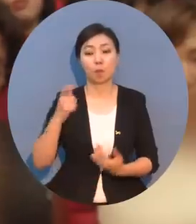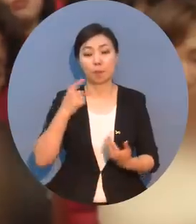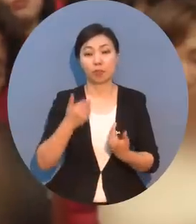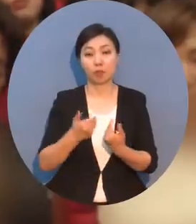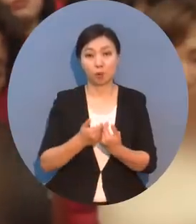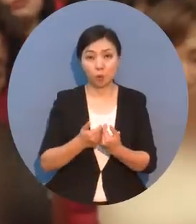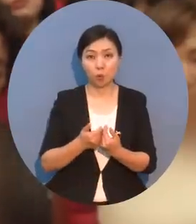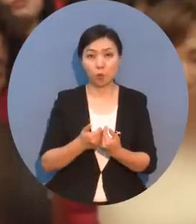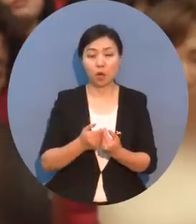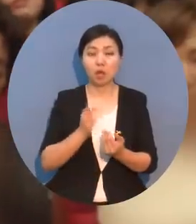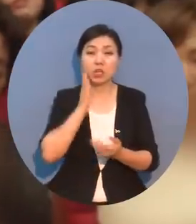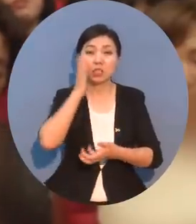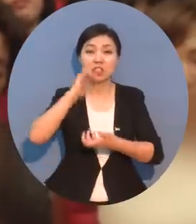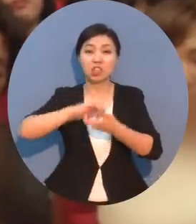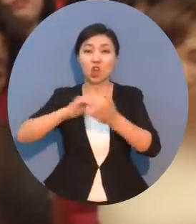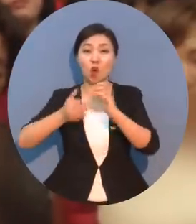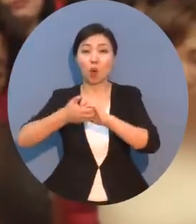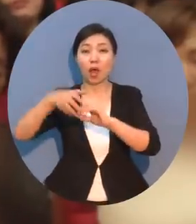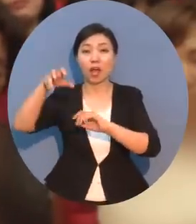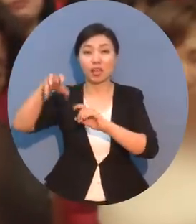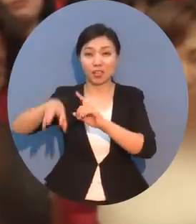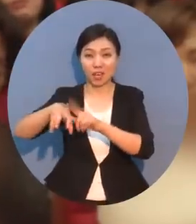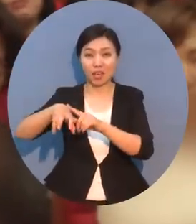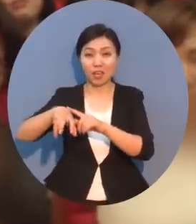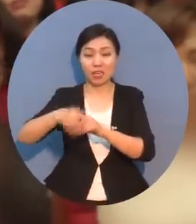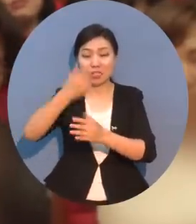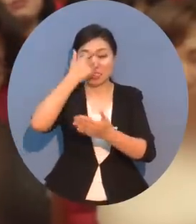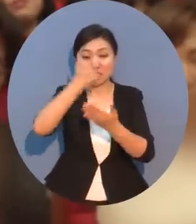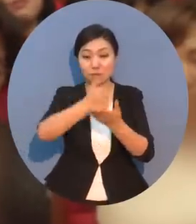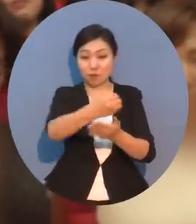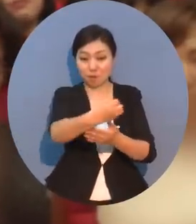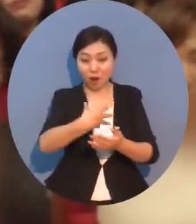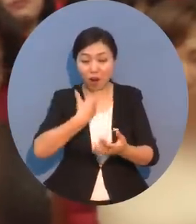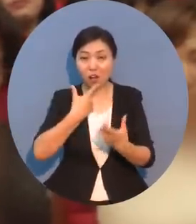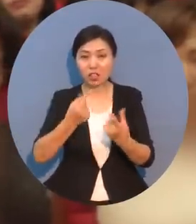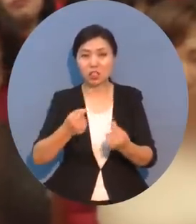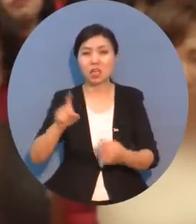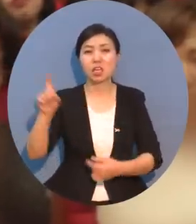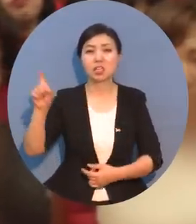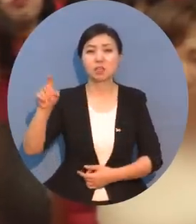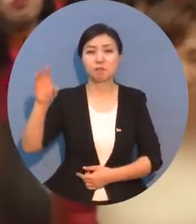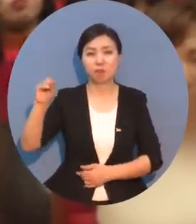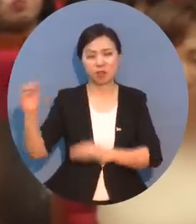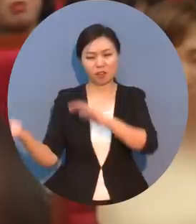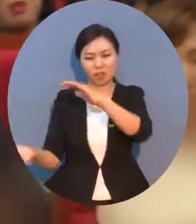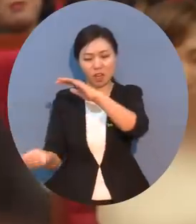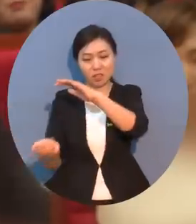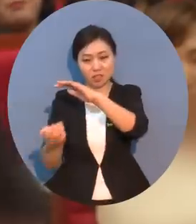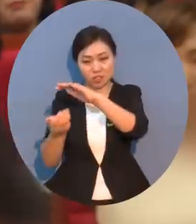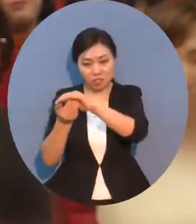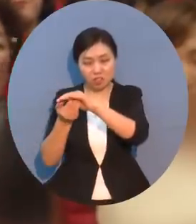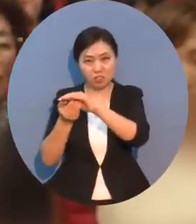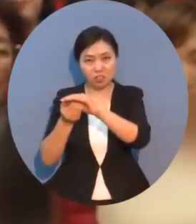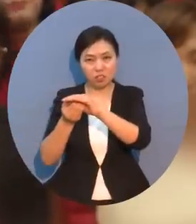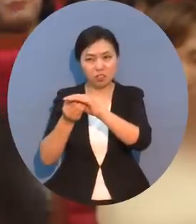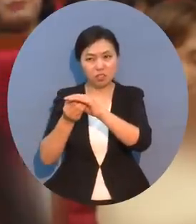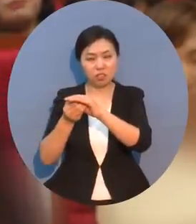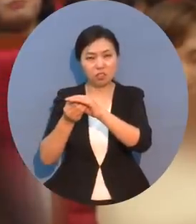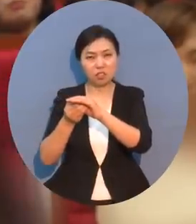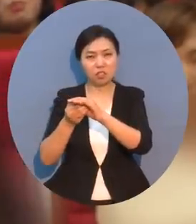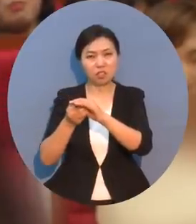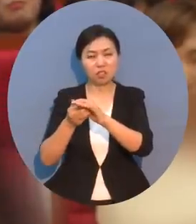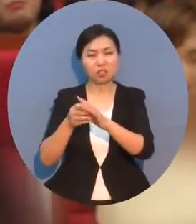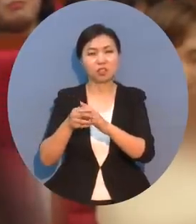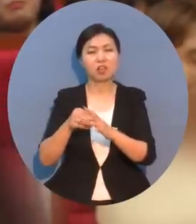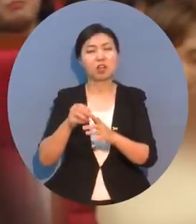그와 반면에서 그 청와대 아까 스님께서 말씀하셨던 그 서명 10만 명 달성은 아마 이게 3일보다 더 오래 걸렸던 걸로